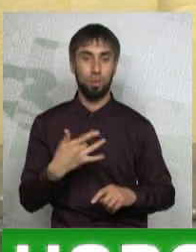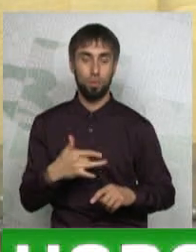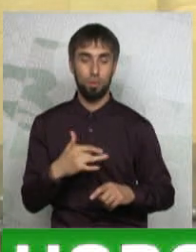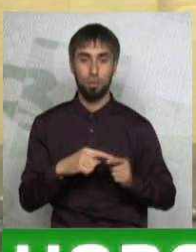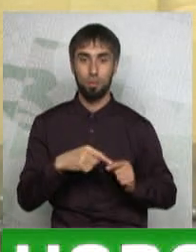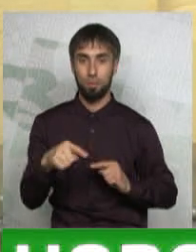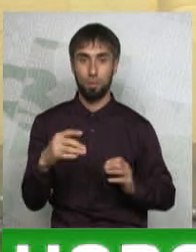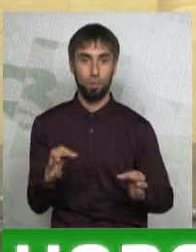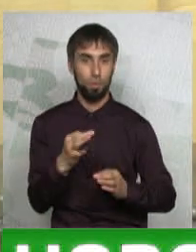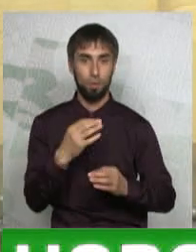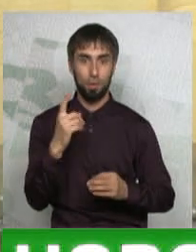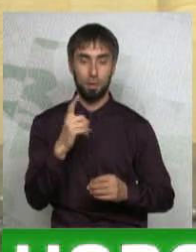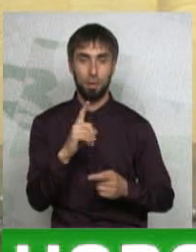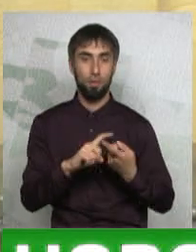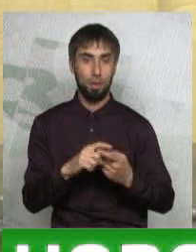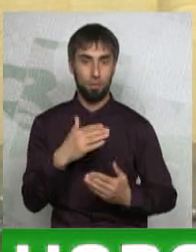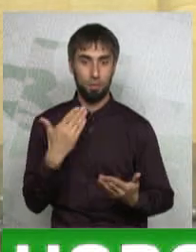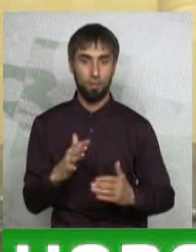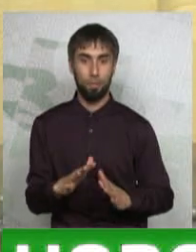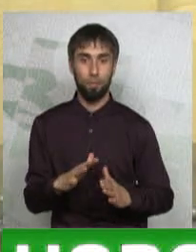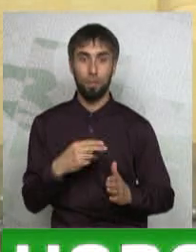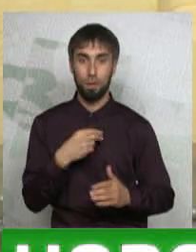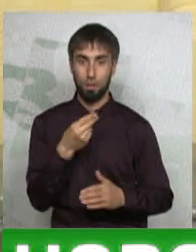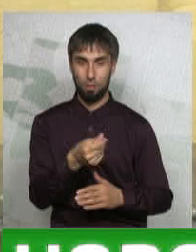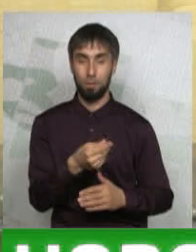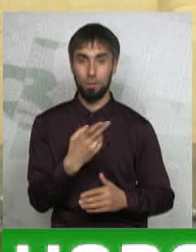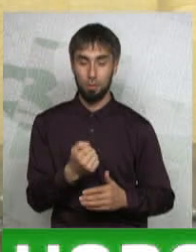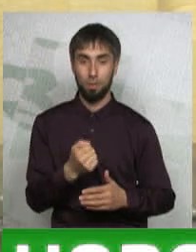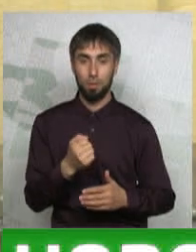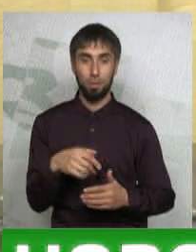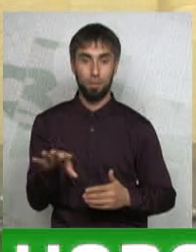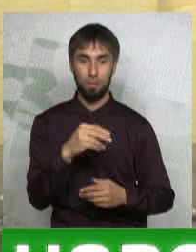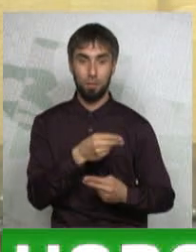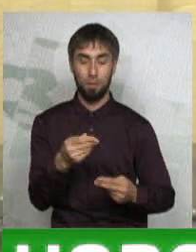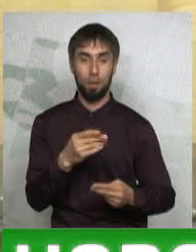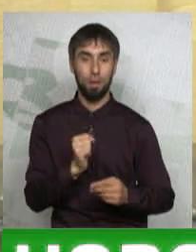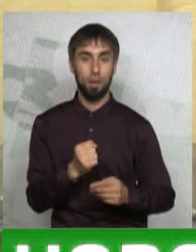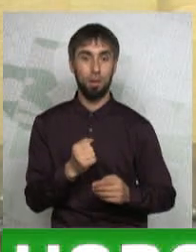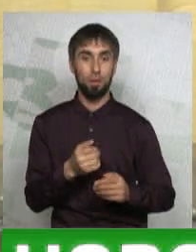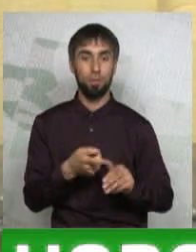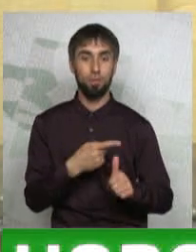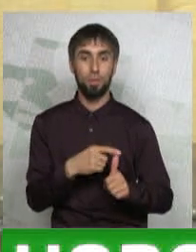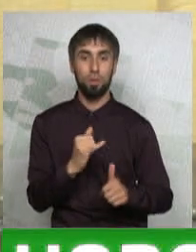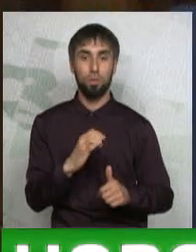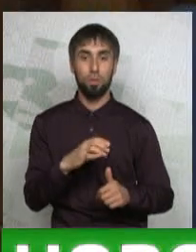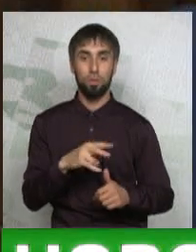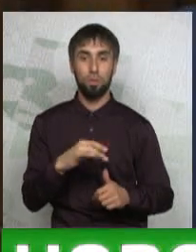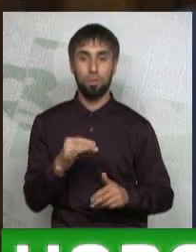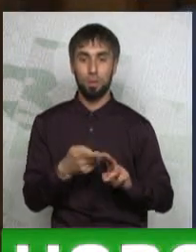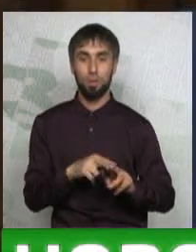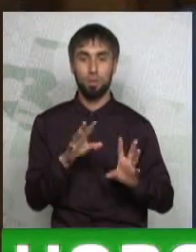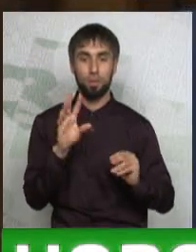вообще ничего. Вот, то есть платят-то платим, а услугу, поэтому вот эти вот